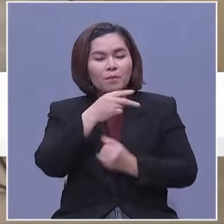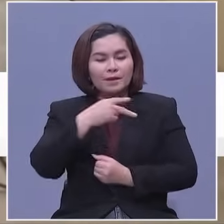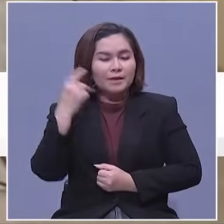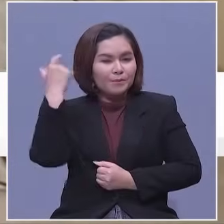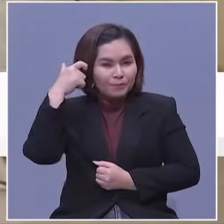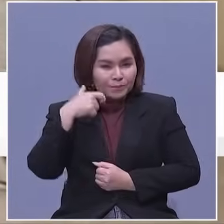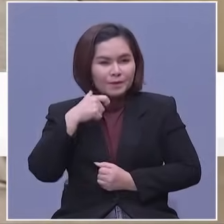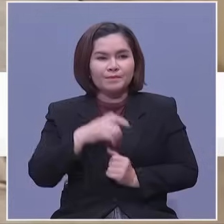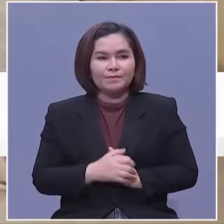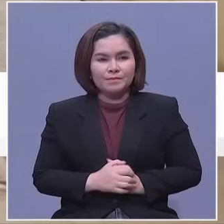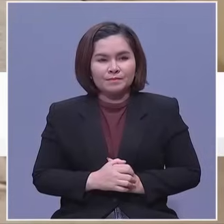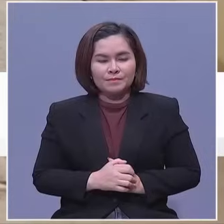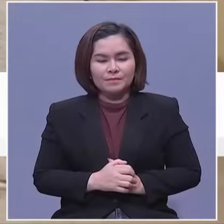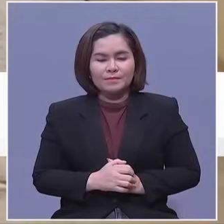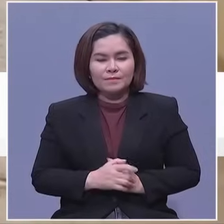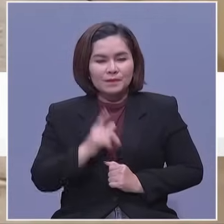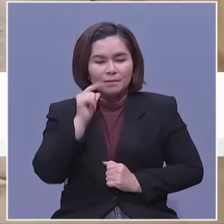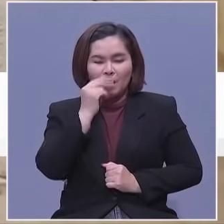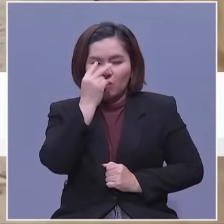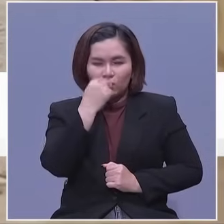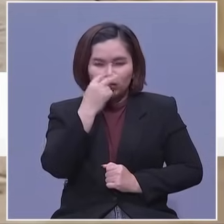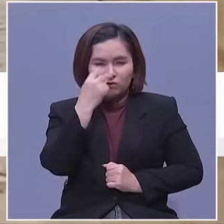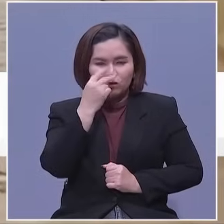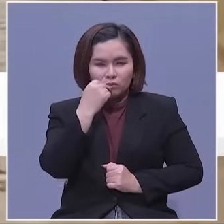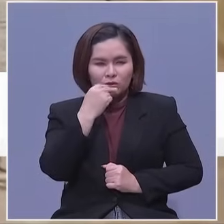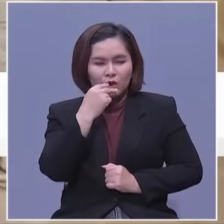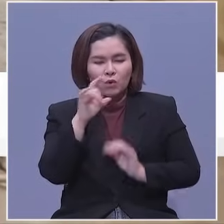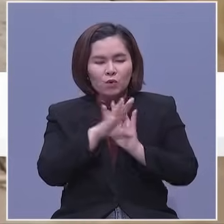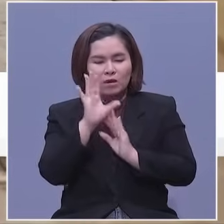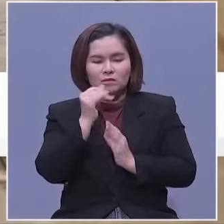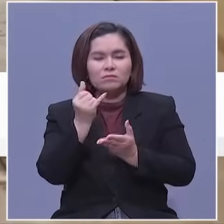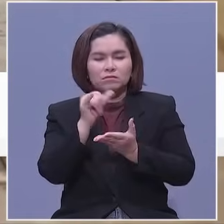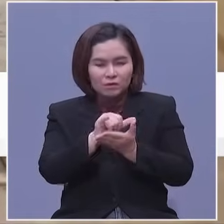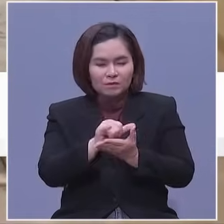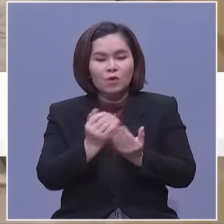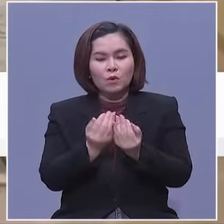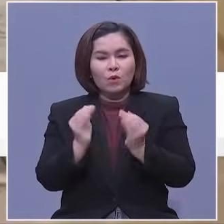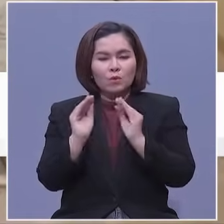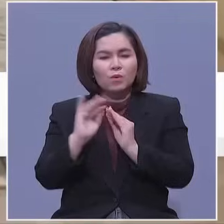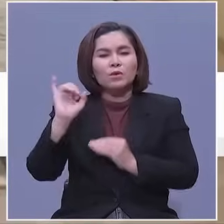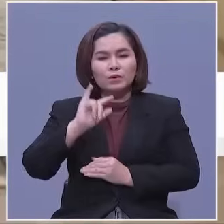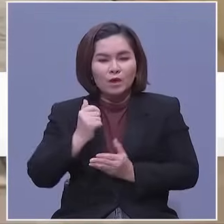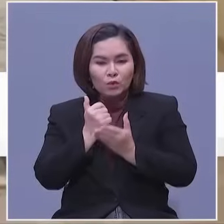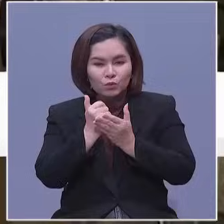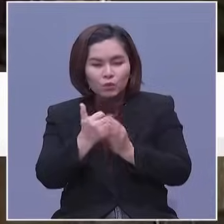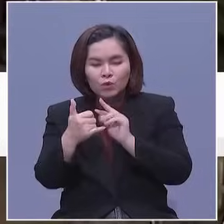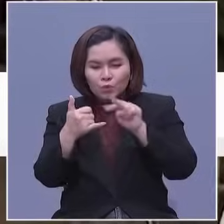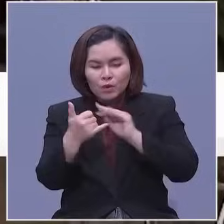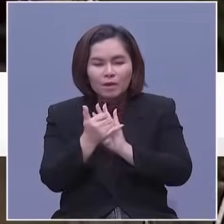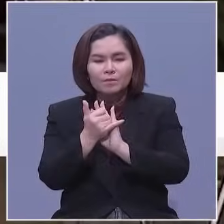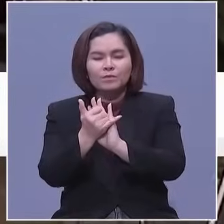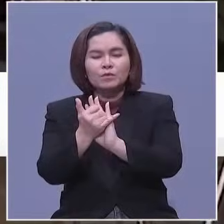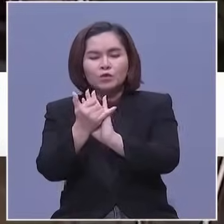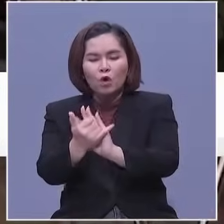นมาด้วยนะคะโดยคุณแม่ก็ร้องไห้ก่อนที่จะเป็นลมค่ะส่วนทางญาติญาติเองต้องประคองแล้วก็นำตัวไปปฐม